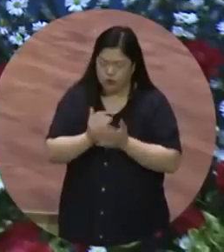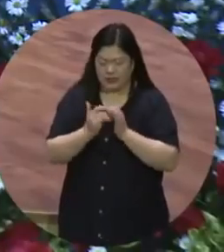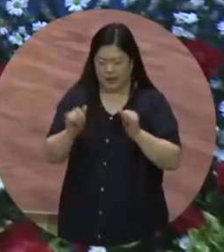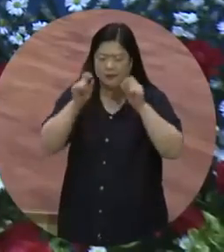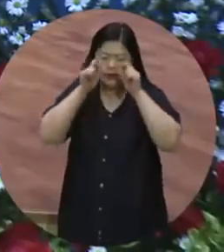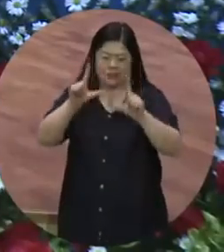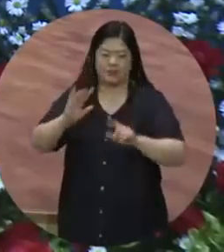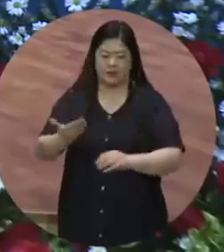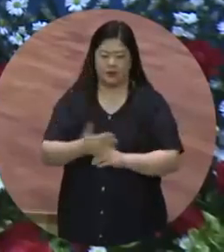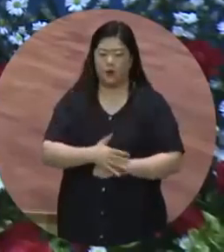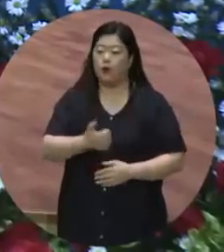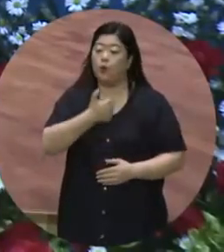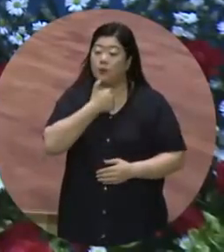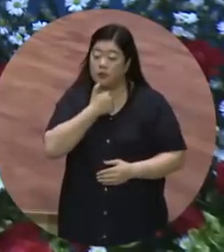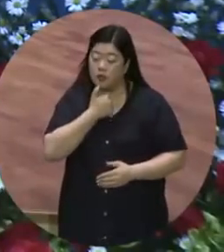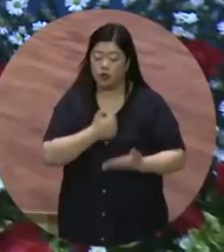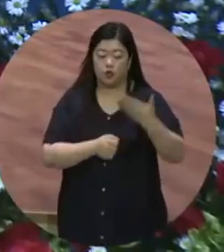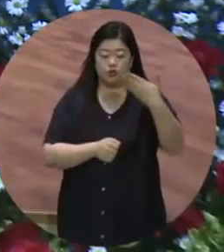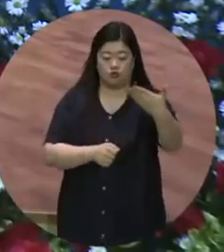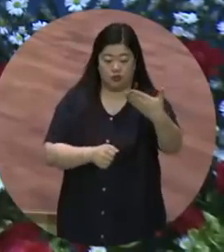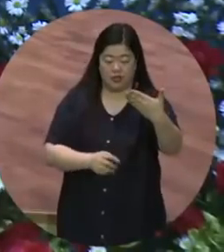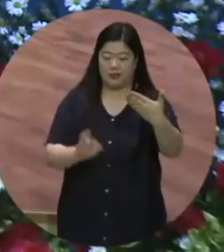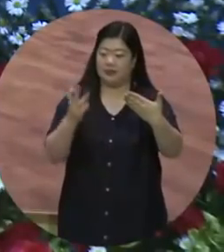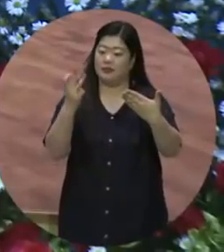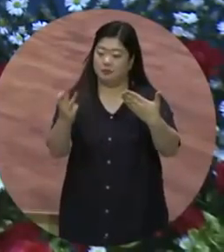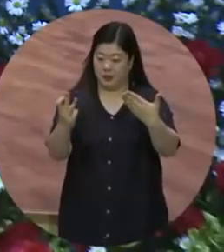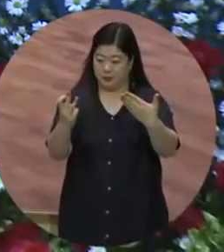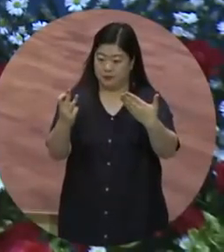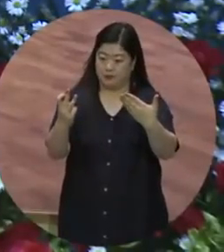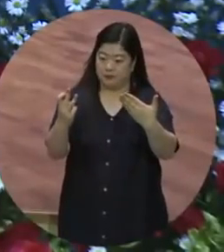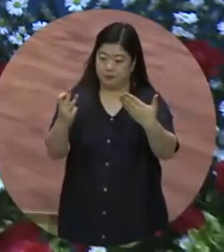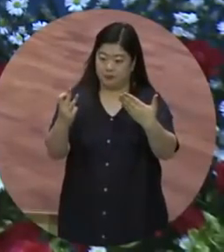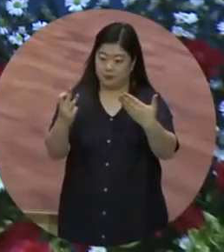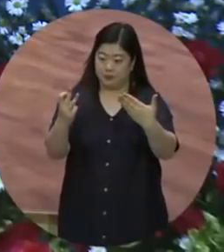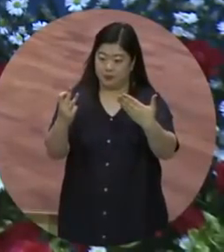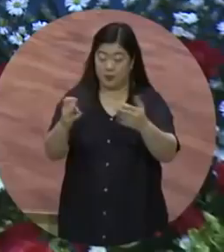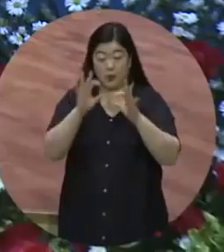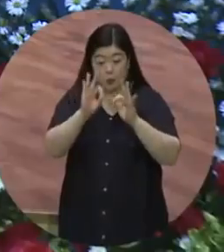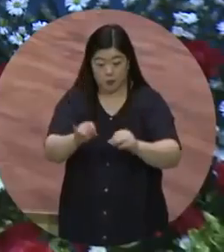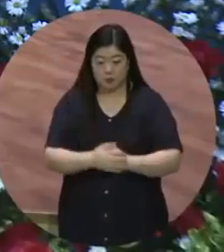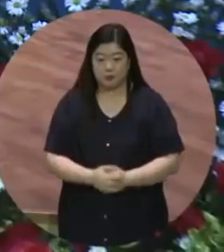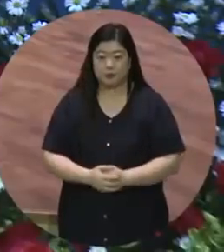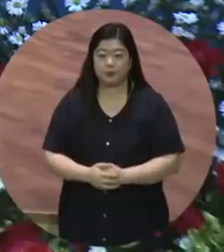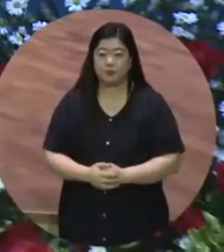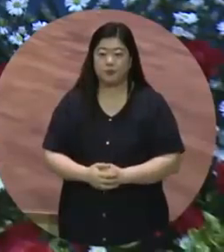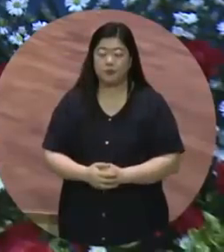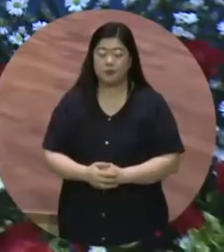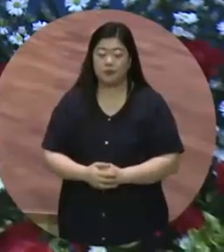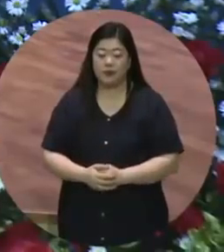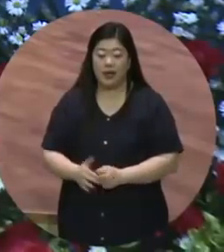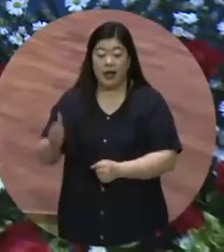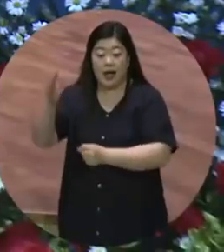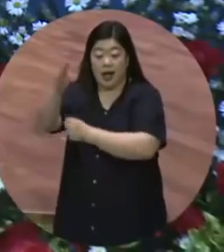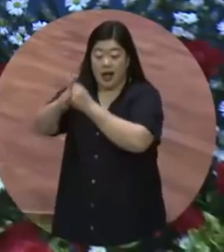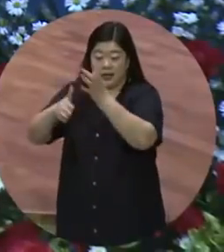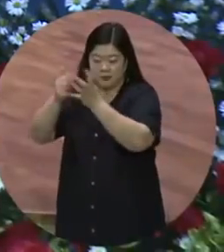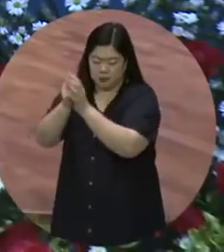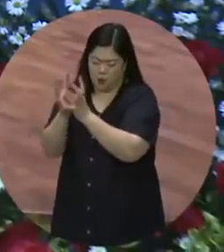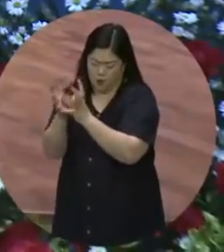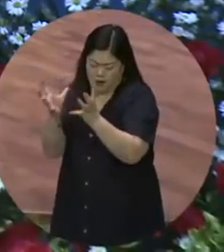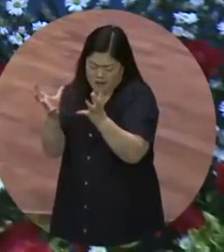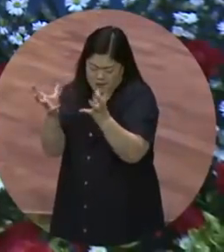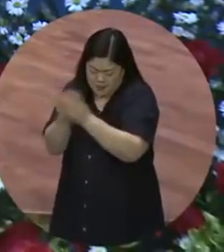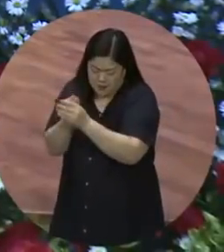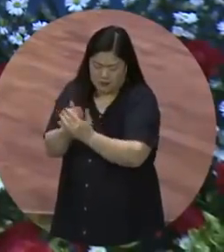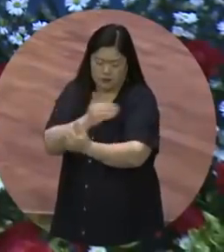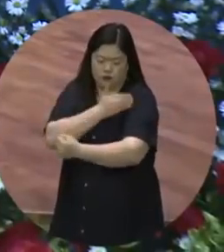10장, 9장 10절로 13절에 보면 바울은 이 예언을 통해서 하나님의 주권적 선택의 교리를